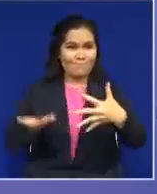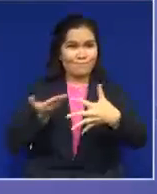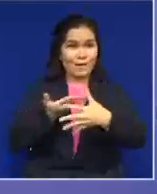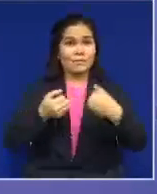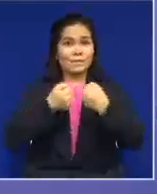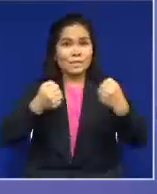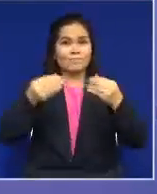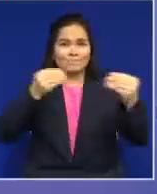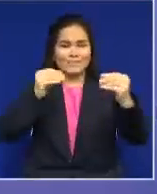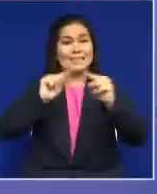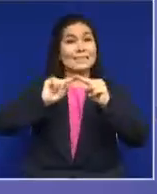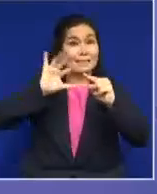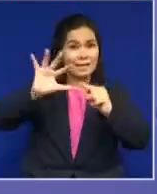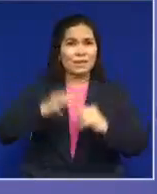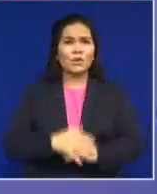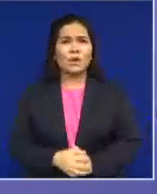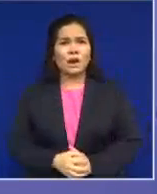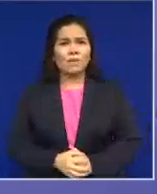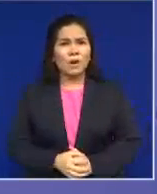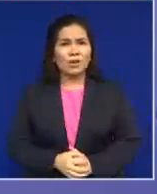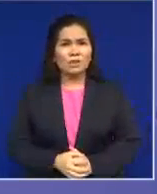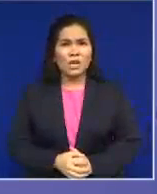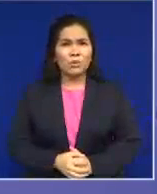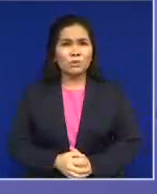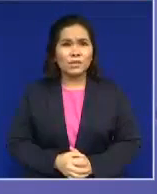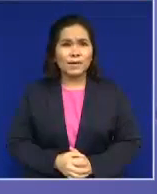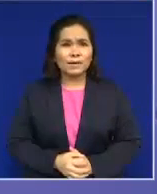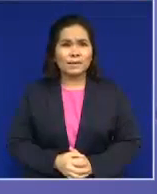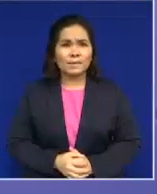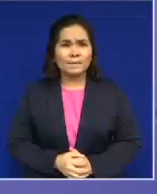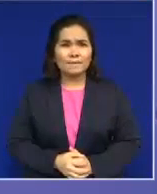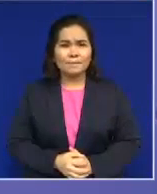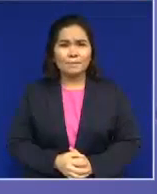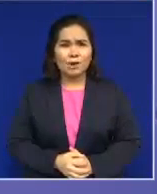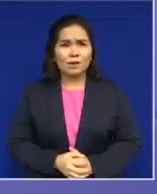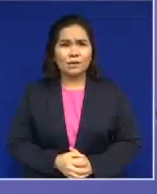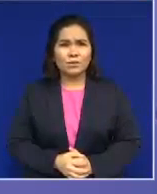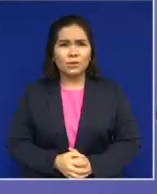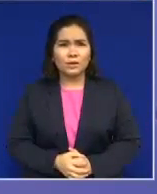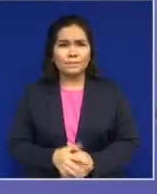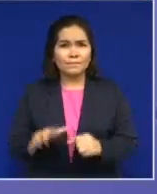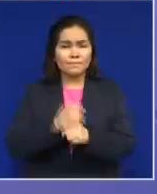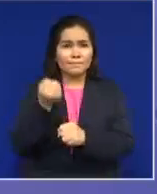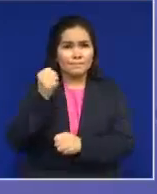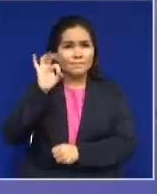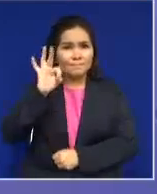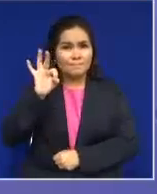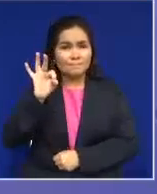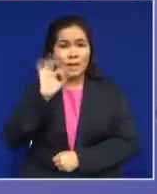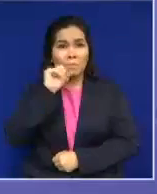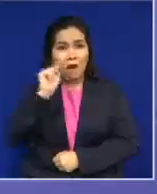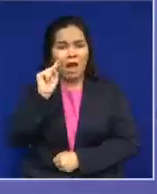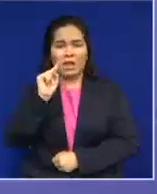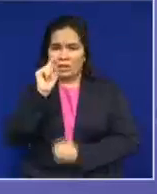คยเรียนรำเรียนกับพี่น้องประชาชนค่ะก็คือการต่อสู้กับเชื้อโควิด-19 ในประเทศไทยของเราก็เหมือนการเล่นชักเขย่